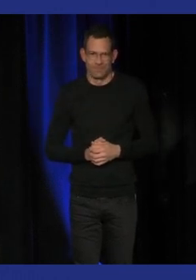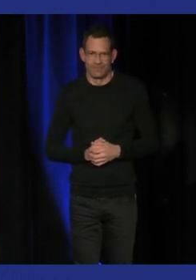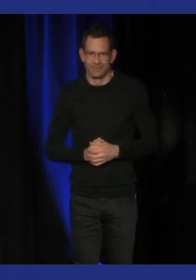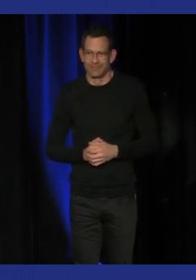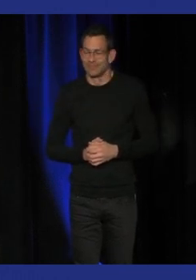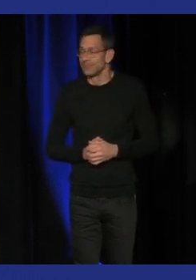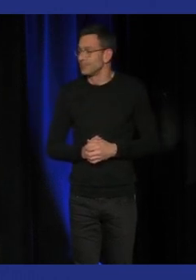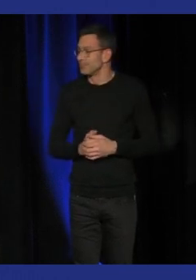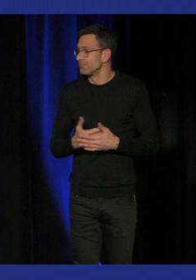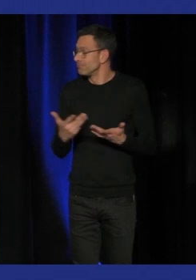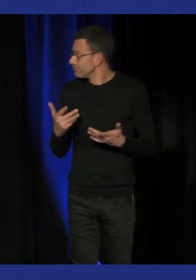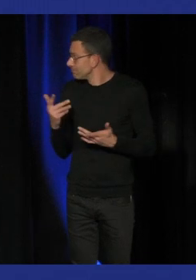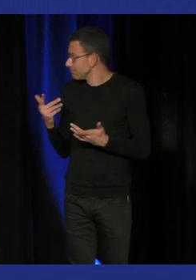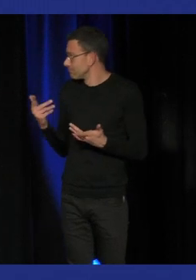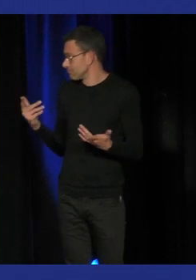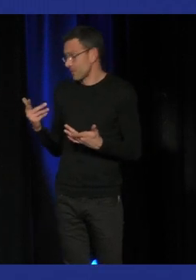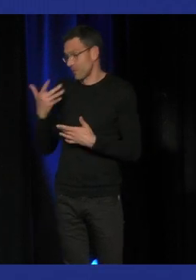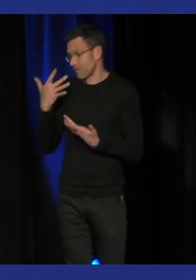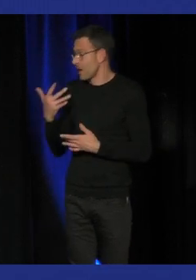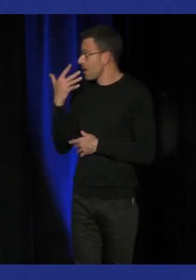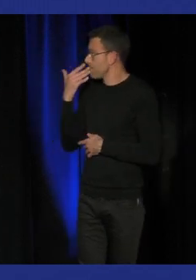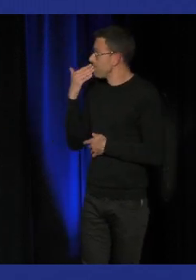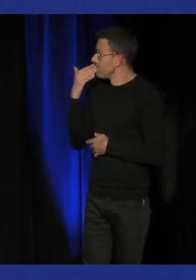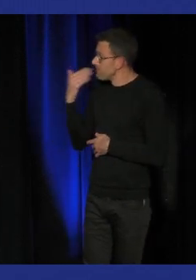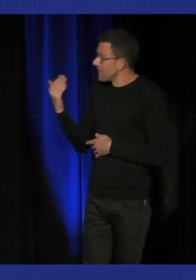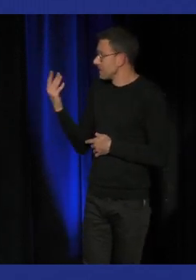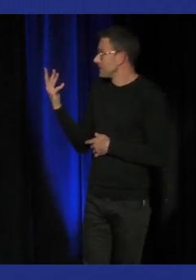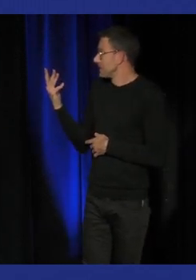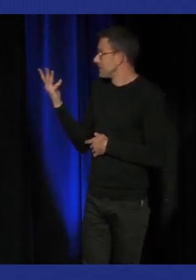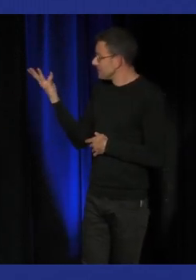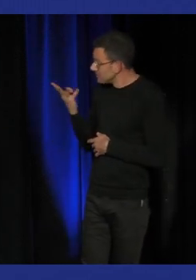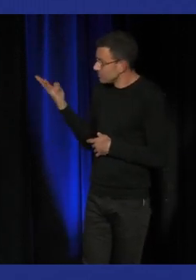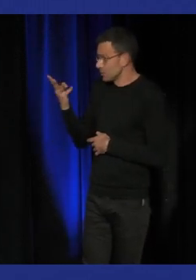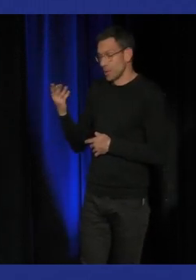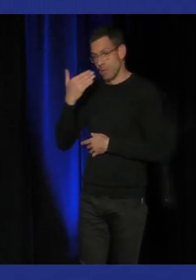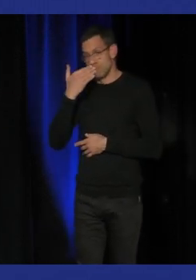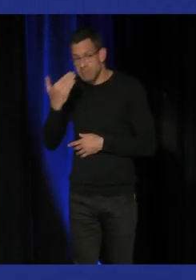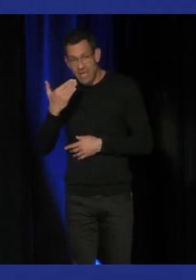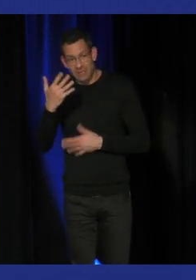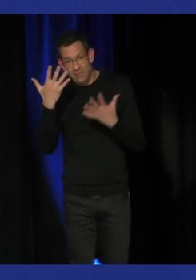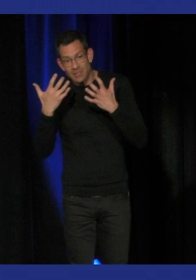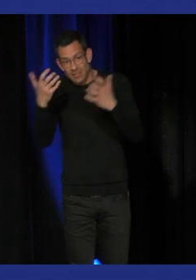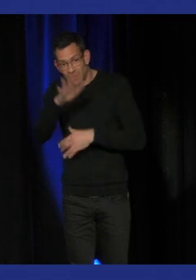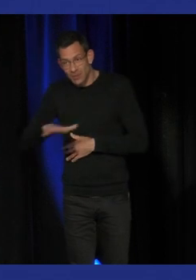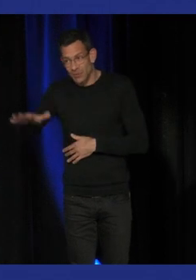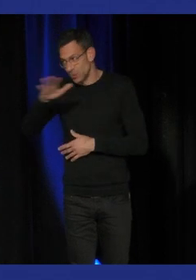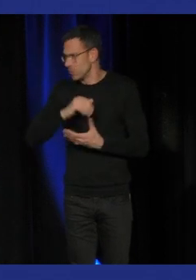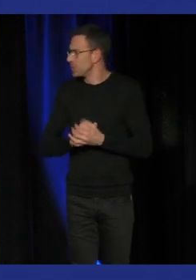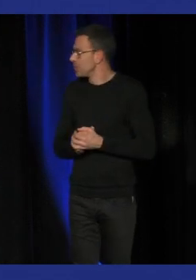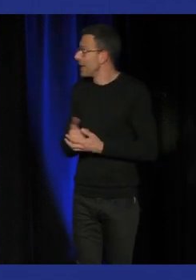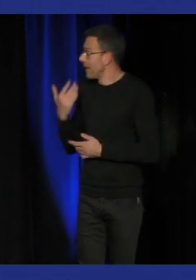Je vous propose, je voulais vous remercier tous, vous le public et vous sur scène. Merci spécialement